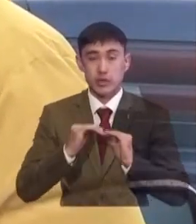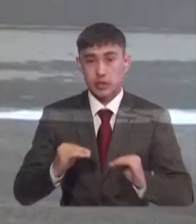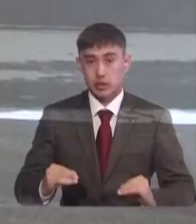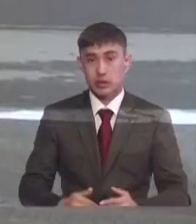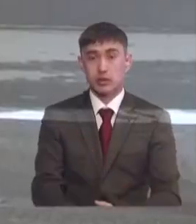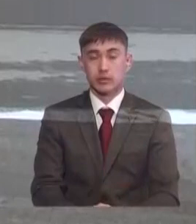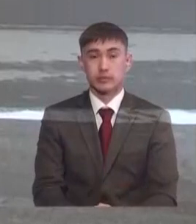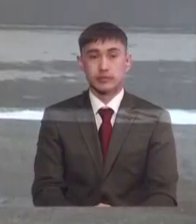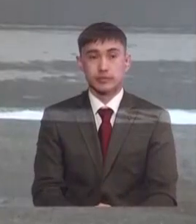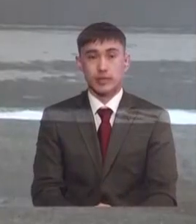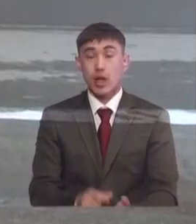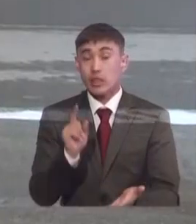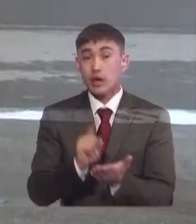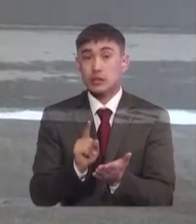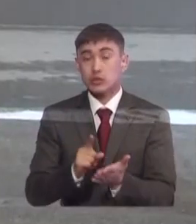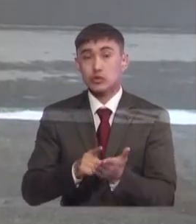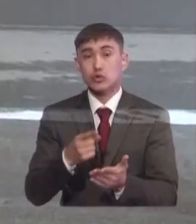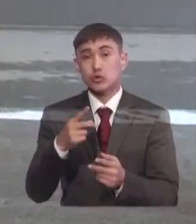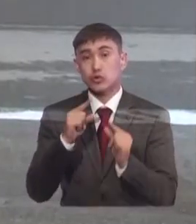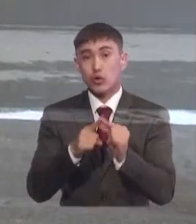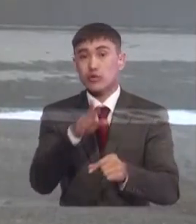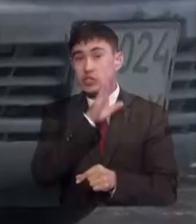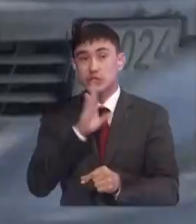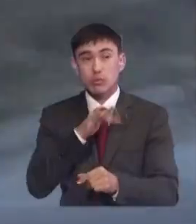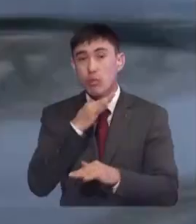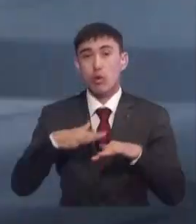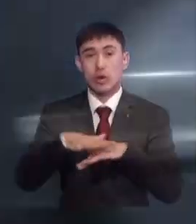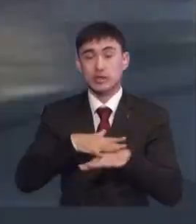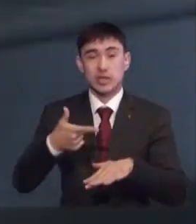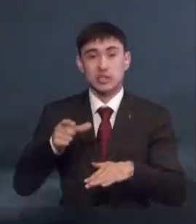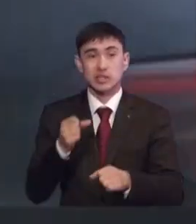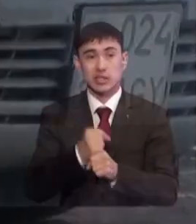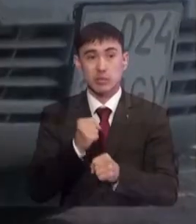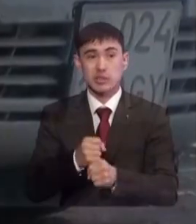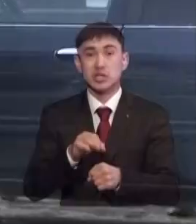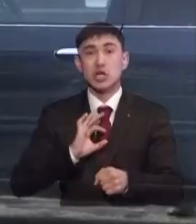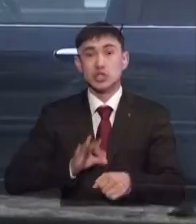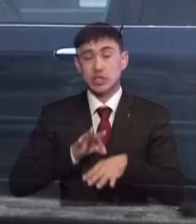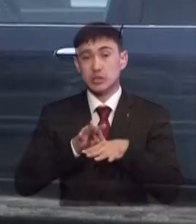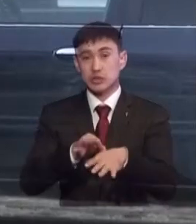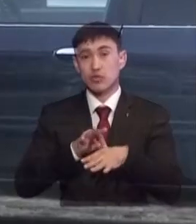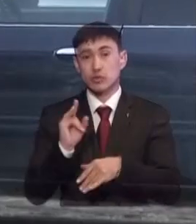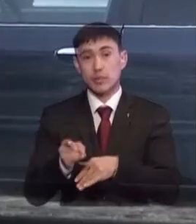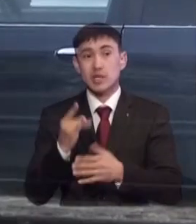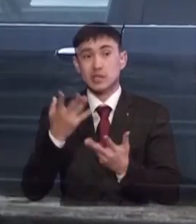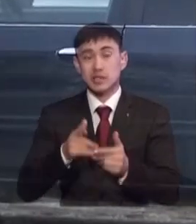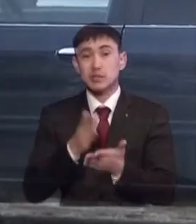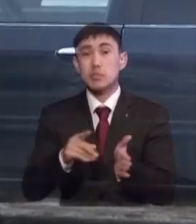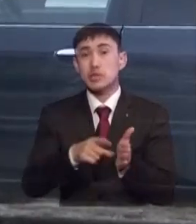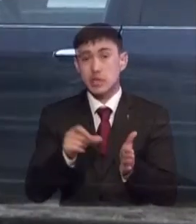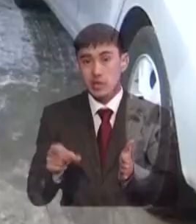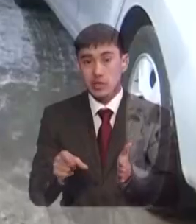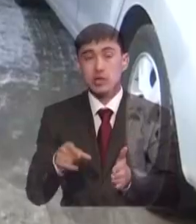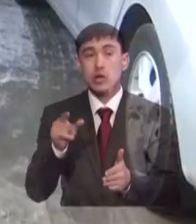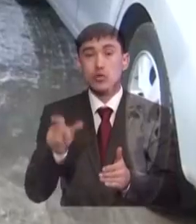детях. Доказательством слов женщины является немалое количество горожан, занимающихся частным извозом. Среди них есть как пенсионеры, так